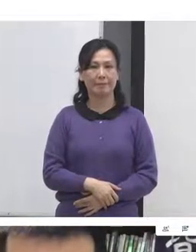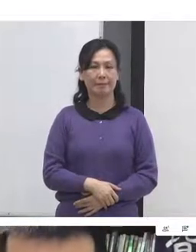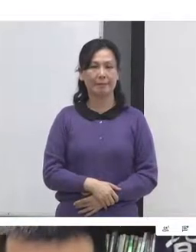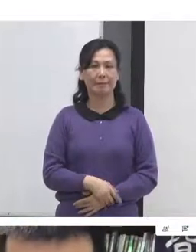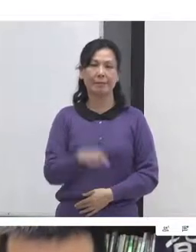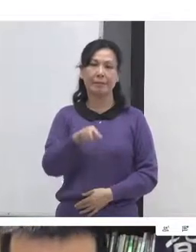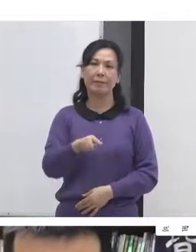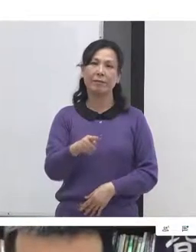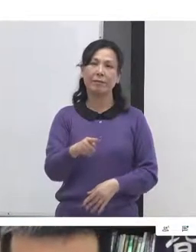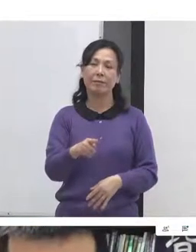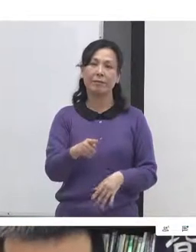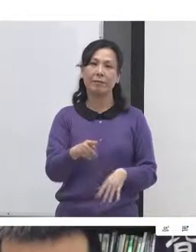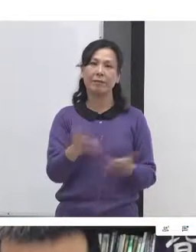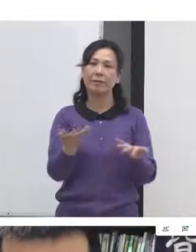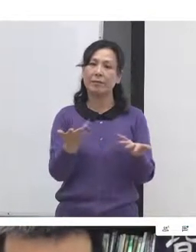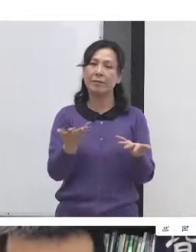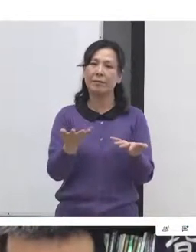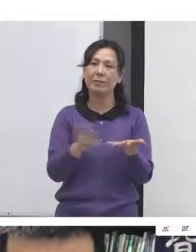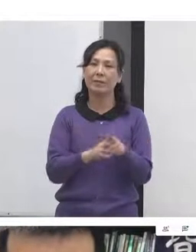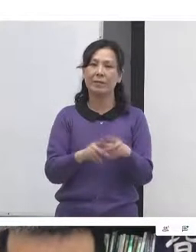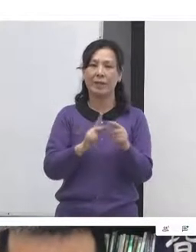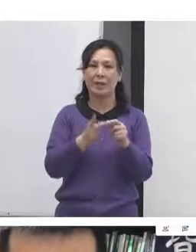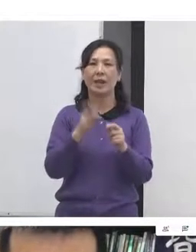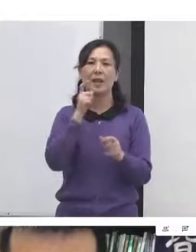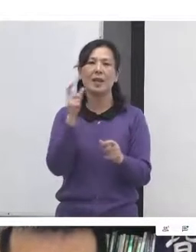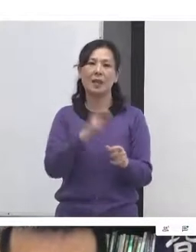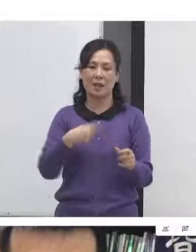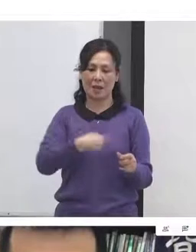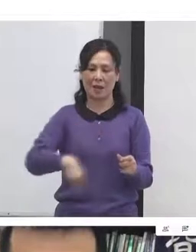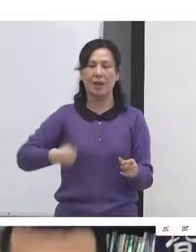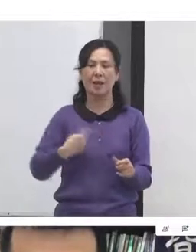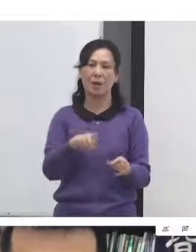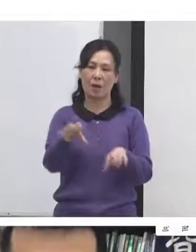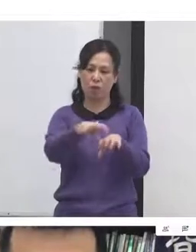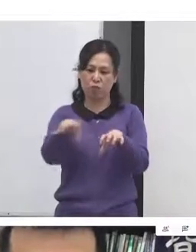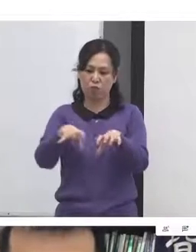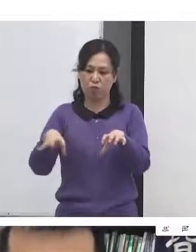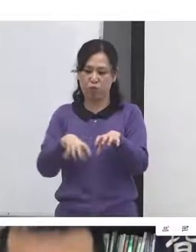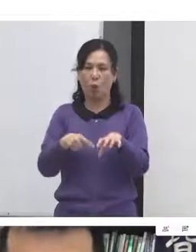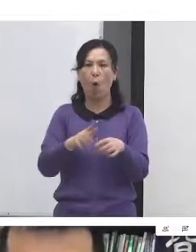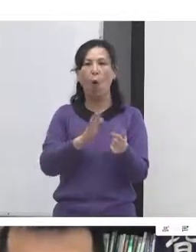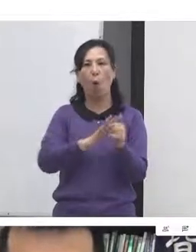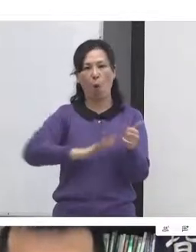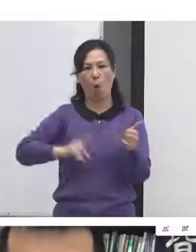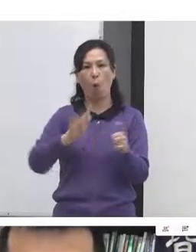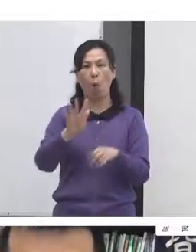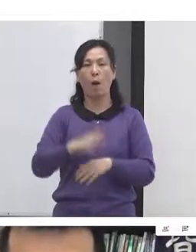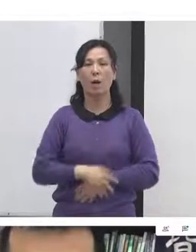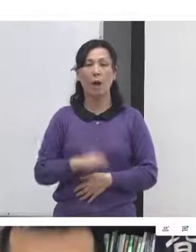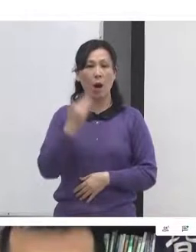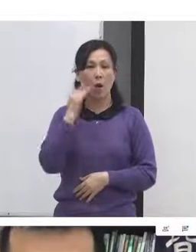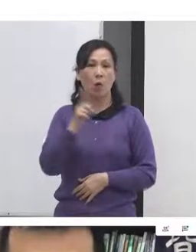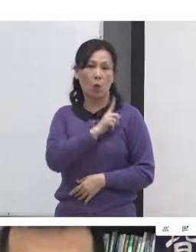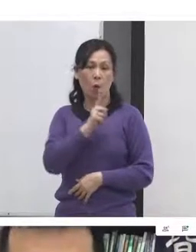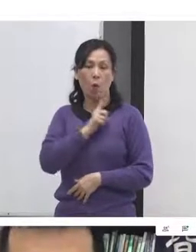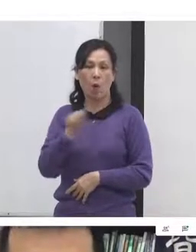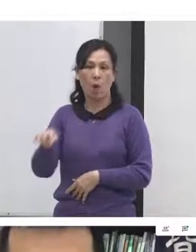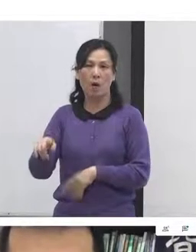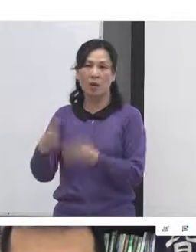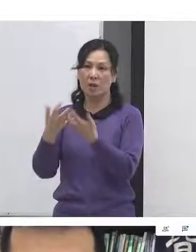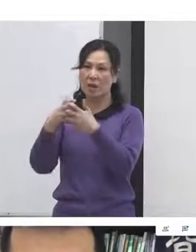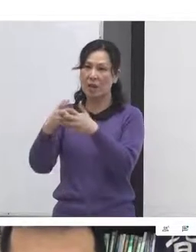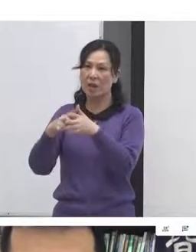这个问题其实还涉及到硬体的设备的问题，就是说。如果是我自己的系统的话，的确是会有点慢。